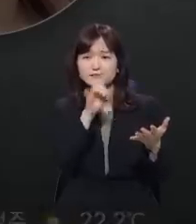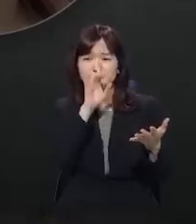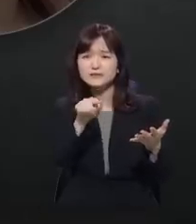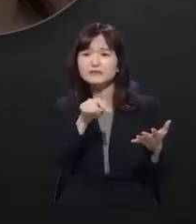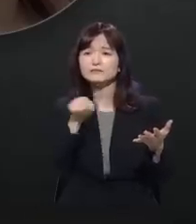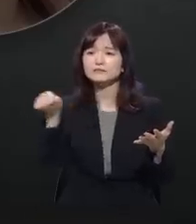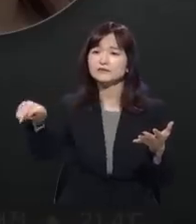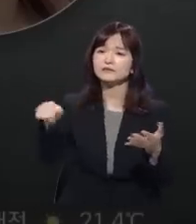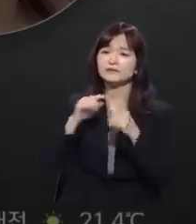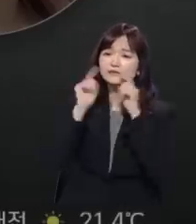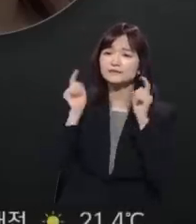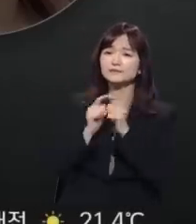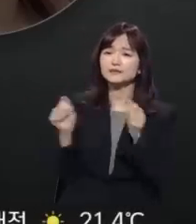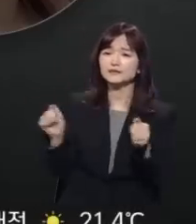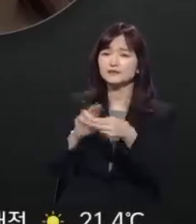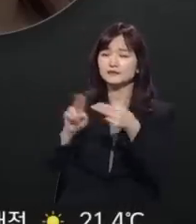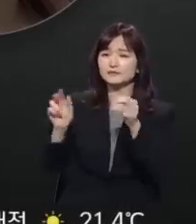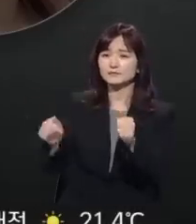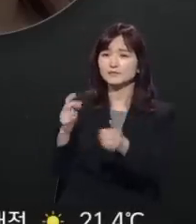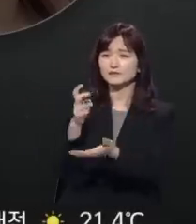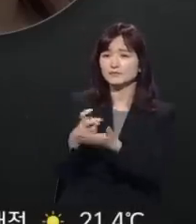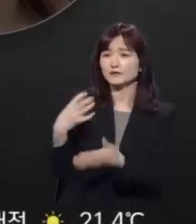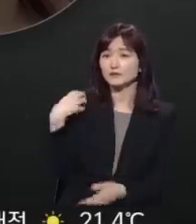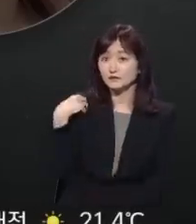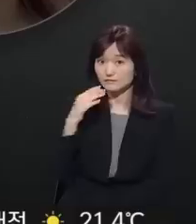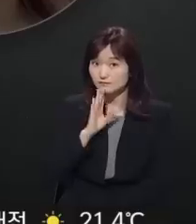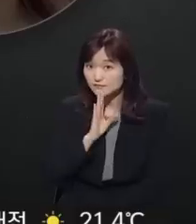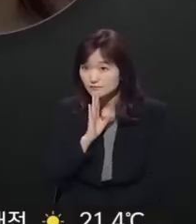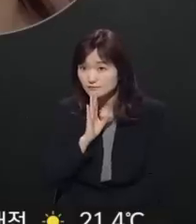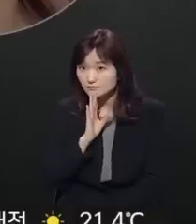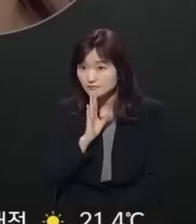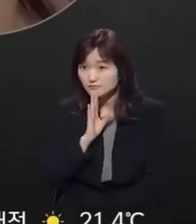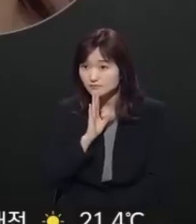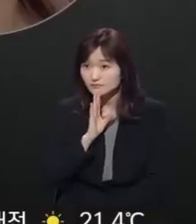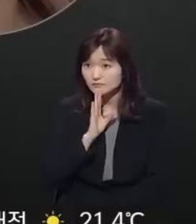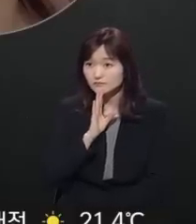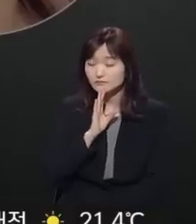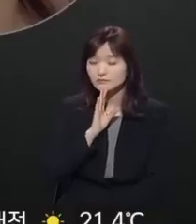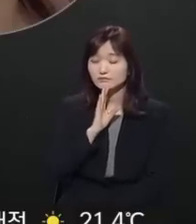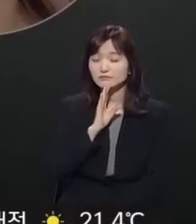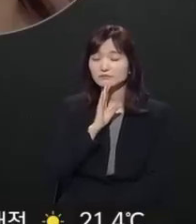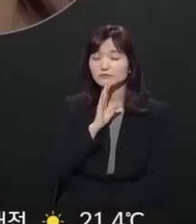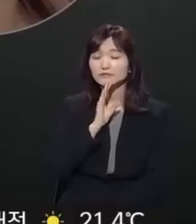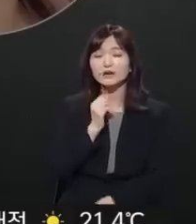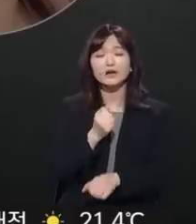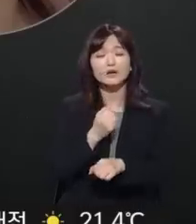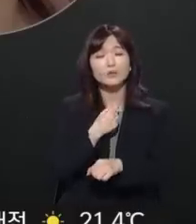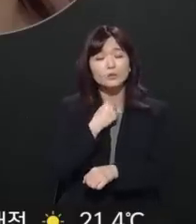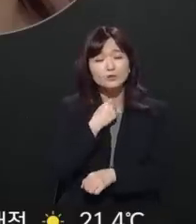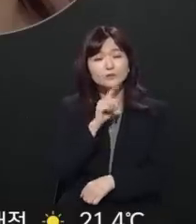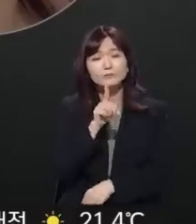네가 민형사상의 법적 책임을 받는 게 맞지. 그래서 본론이 뭔데?